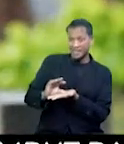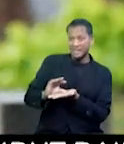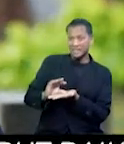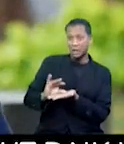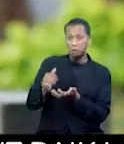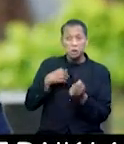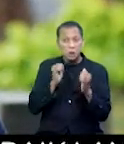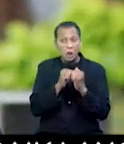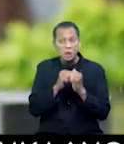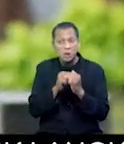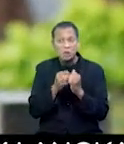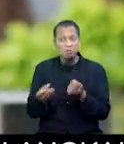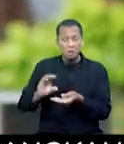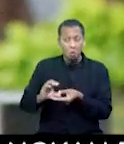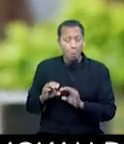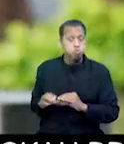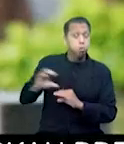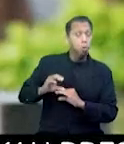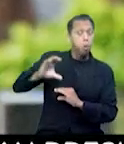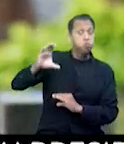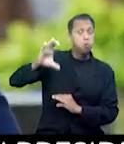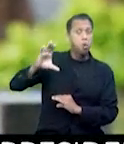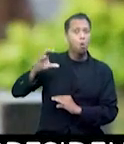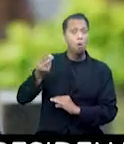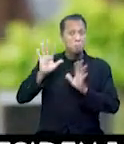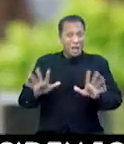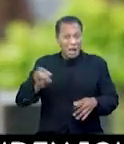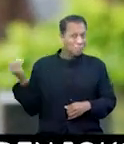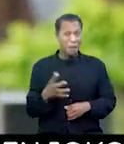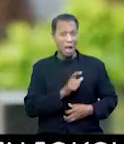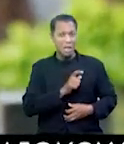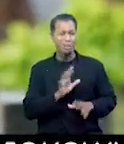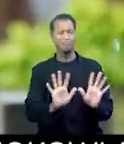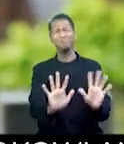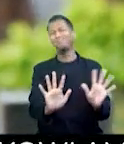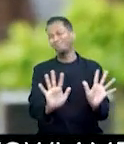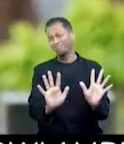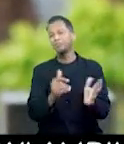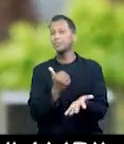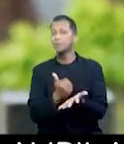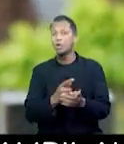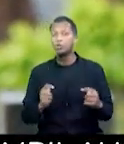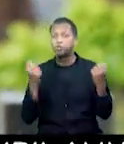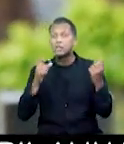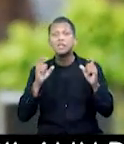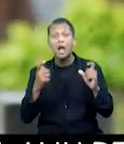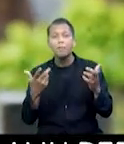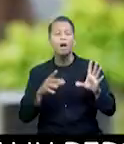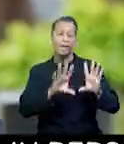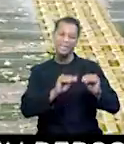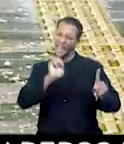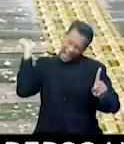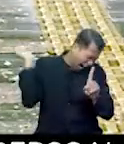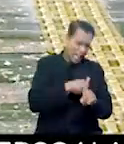manis, apalagi kesuksesan secara sekejap. Karena sejatinya, kesuksesan dapat diraih dengan kerja keras dan dengan waktu yang tidak